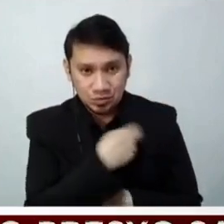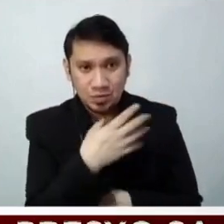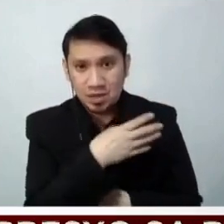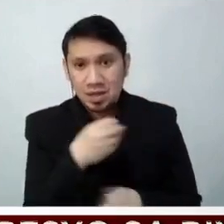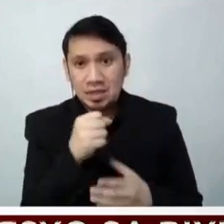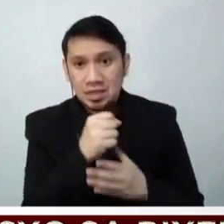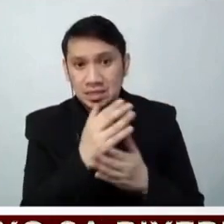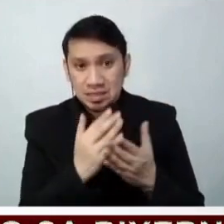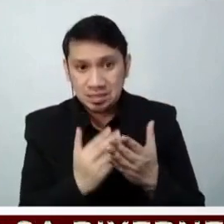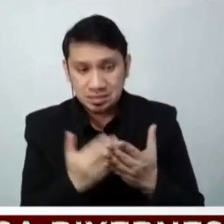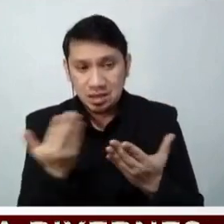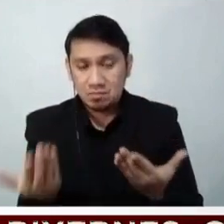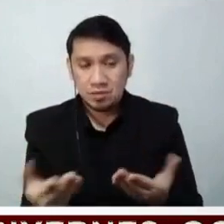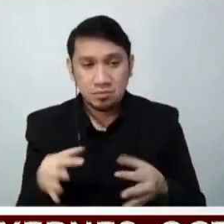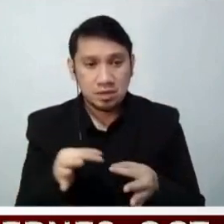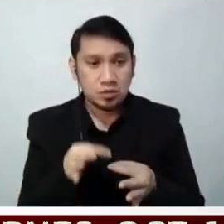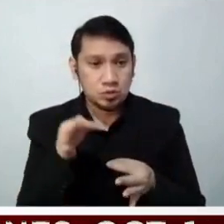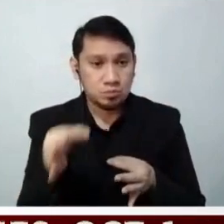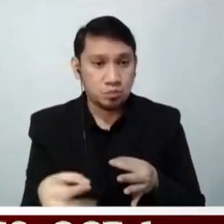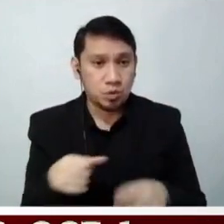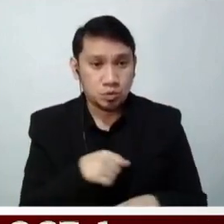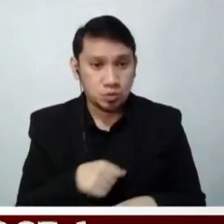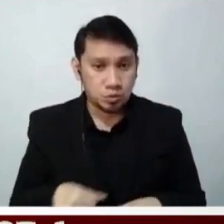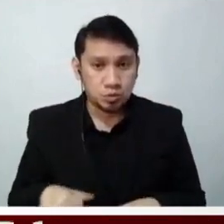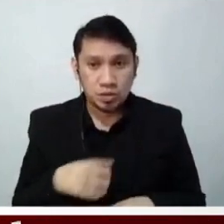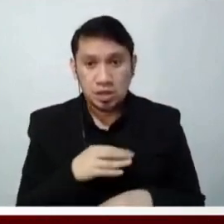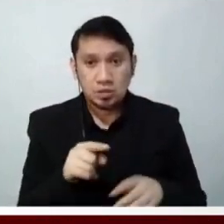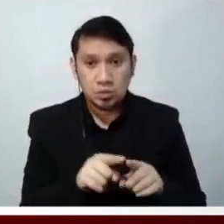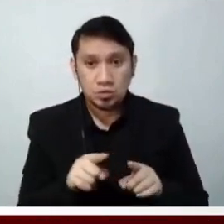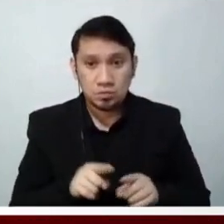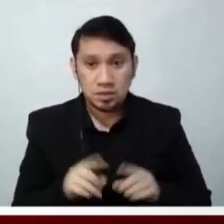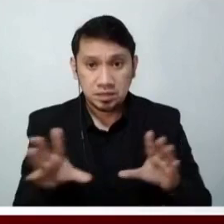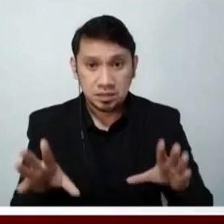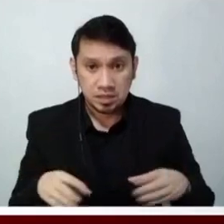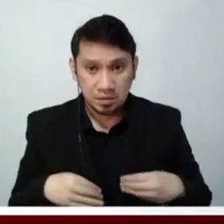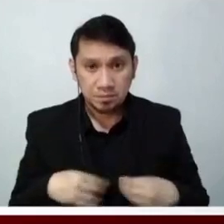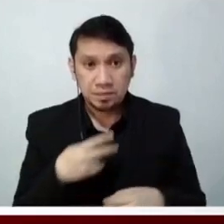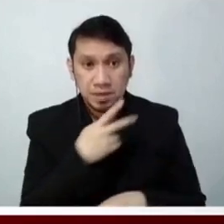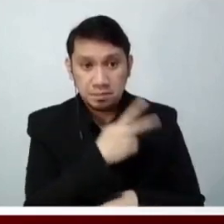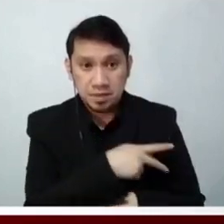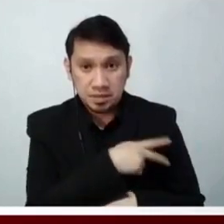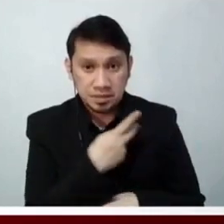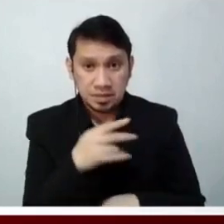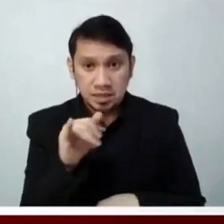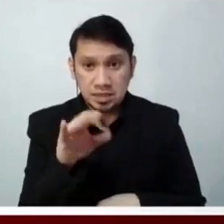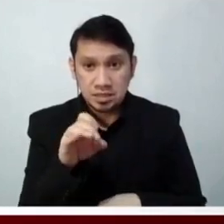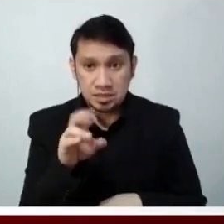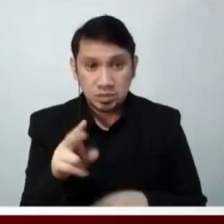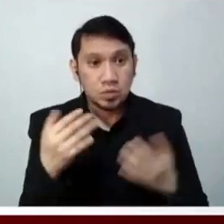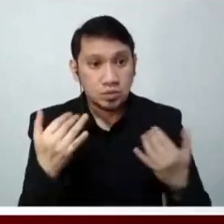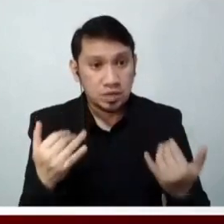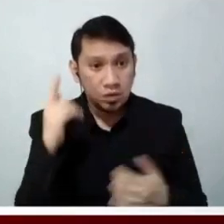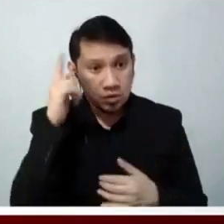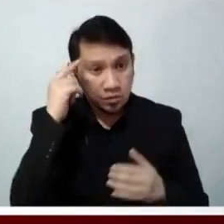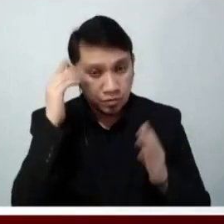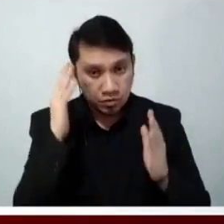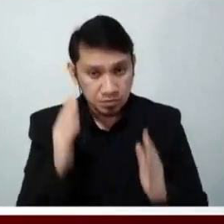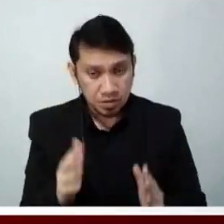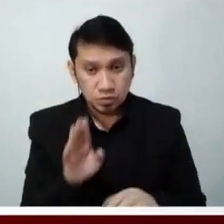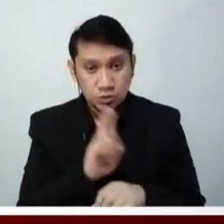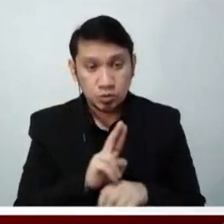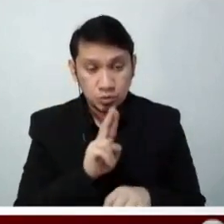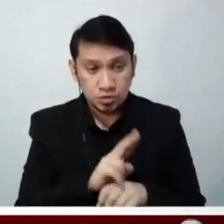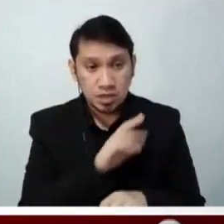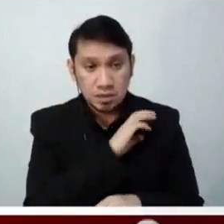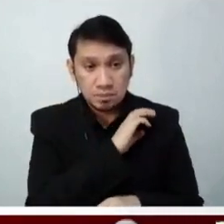ospital ang mga surgery at pagtanggap ng pasyente sa ICU. Plano ng gobernador ng New York na gamitin ang emergency powers